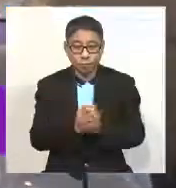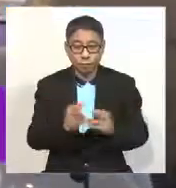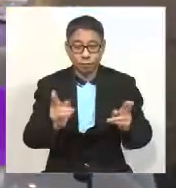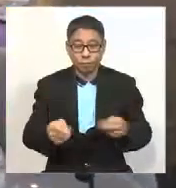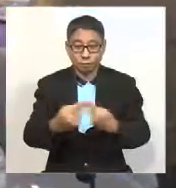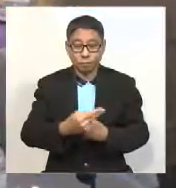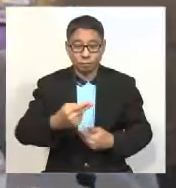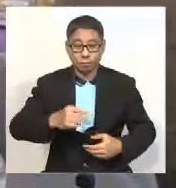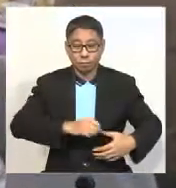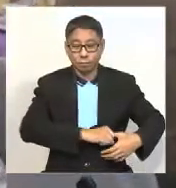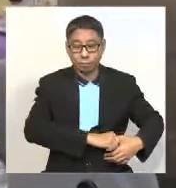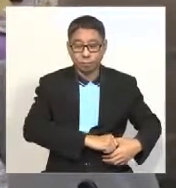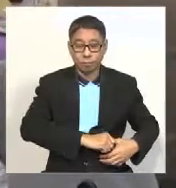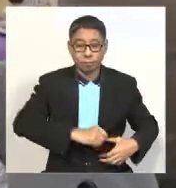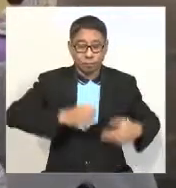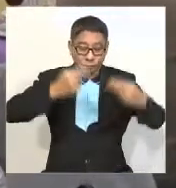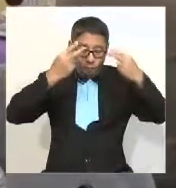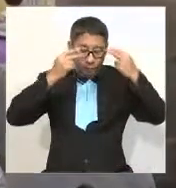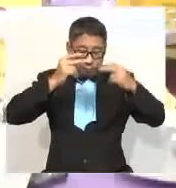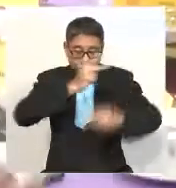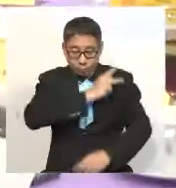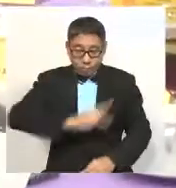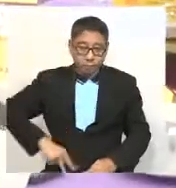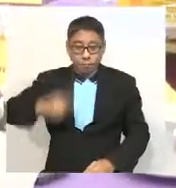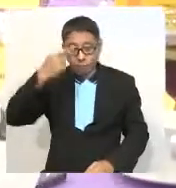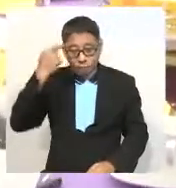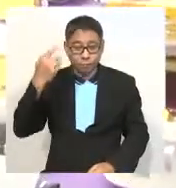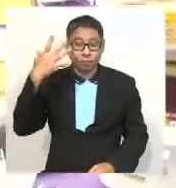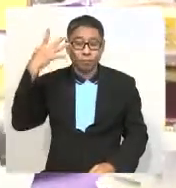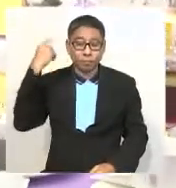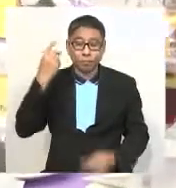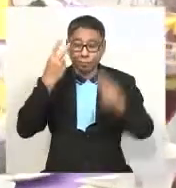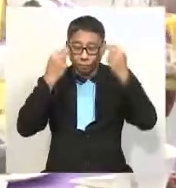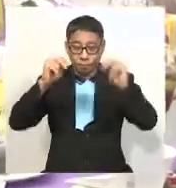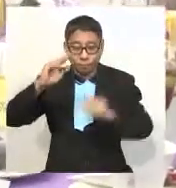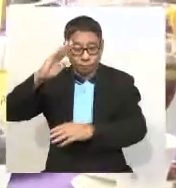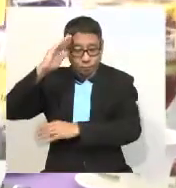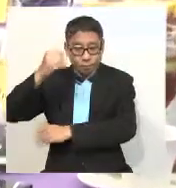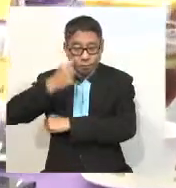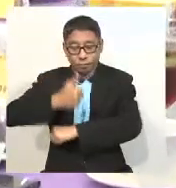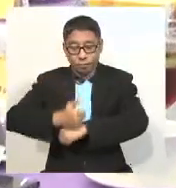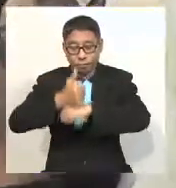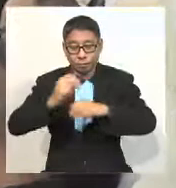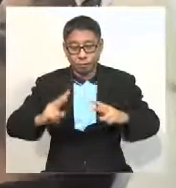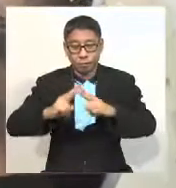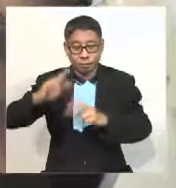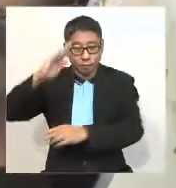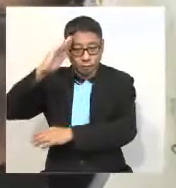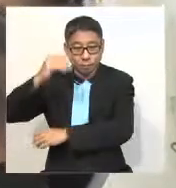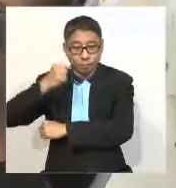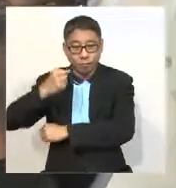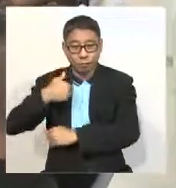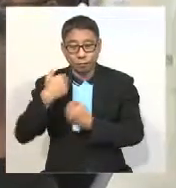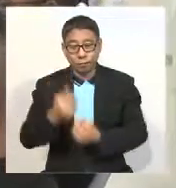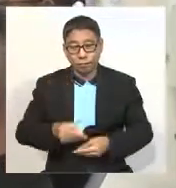จพระนเรศวรมหาราชศาลากลางจังหวัดพิษณุโลกเมื่อวานนี้พลเอกประยุทธ์จันทร์โอชานายกรัฐมนตรีและรัฐมนตรีว่าการกระทรวงกลาโห